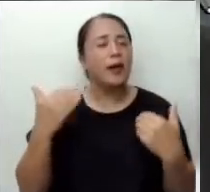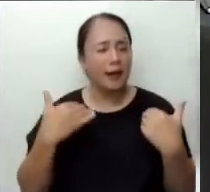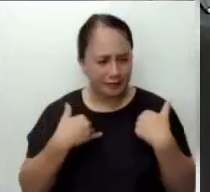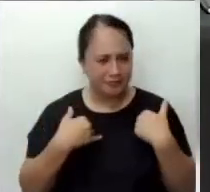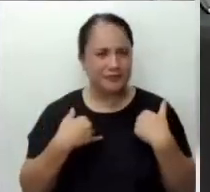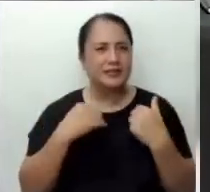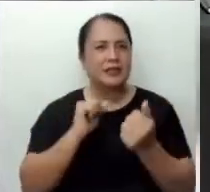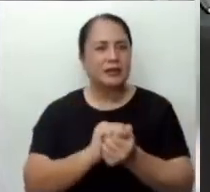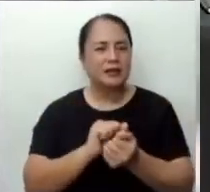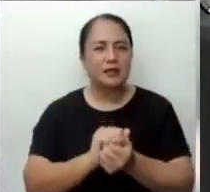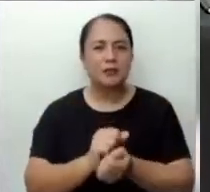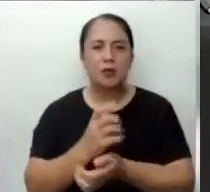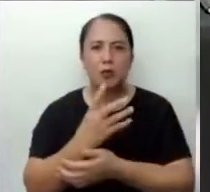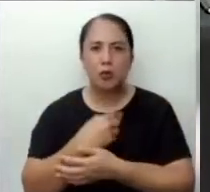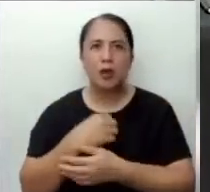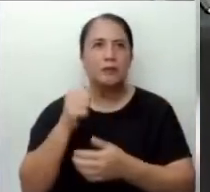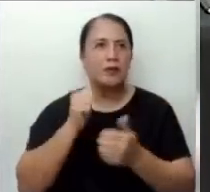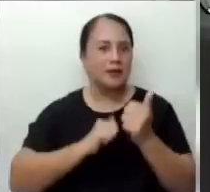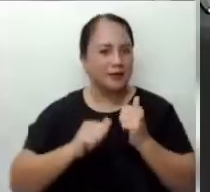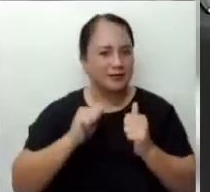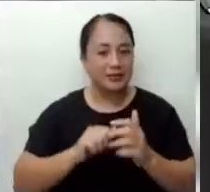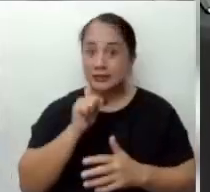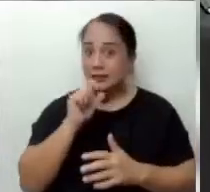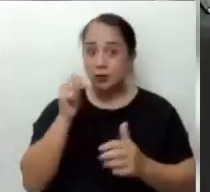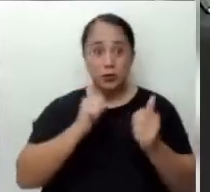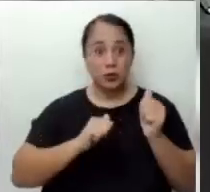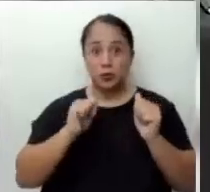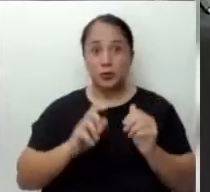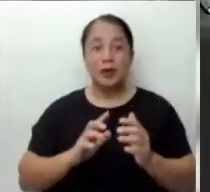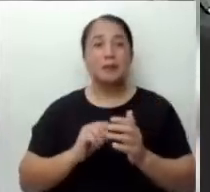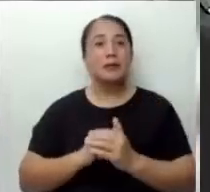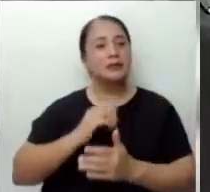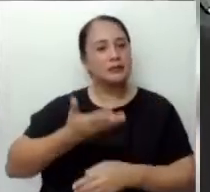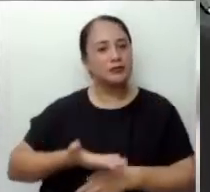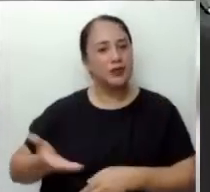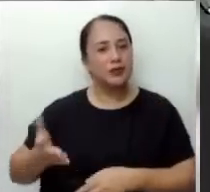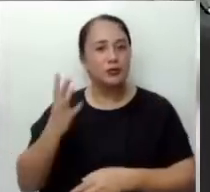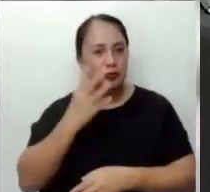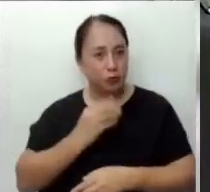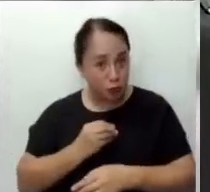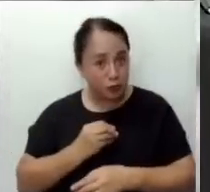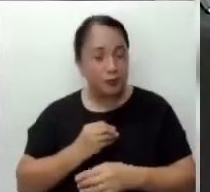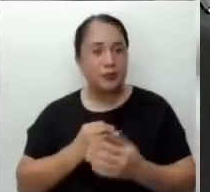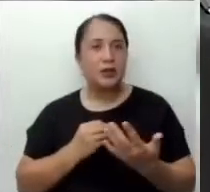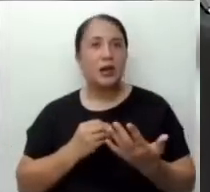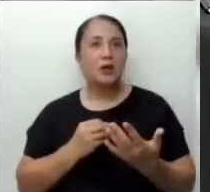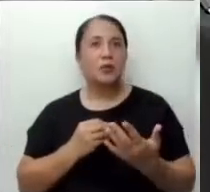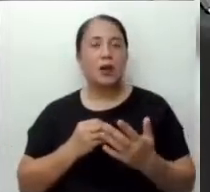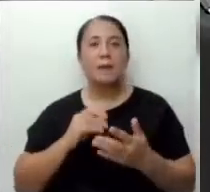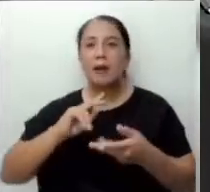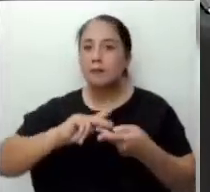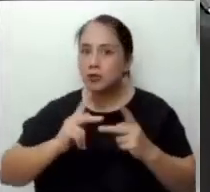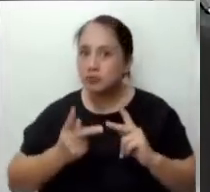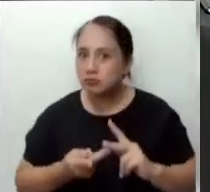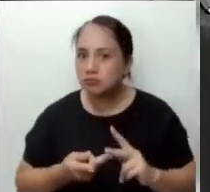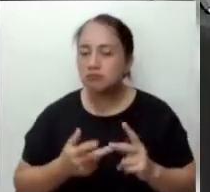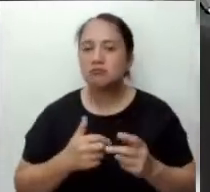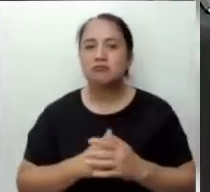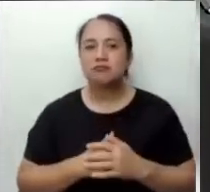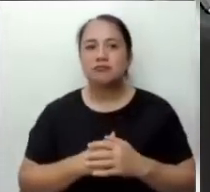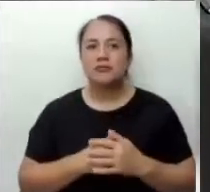course, our artists. Hindi lang artists natin, pero invited rin lahat ng mga partners natin, those